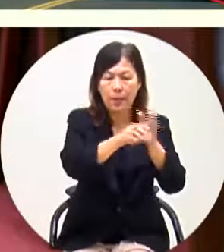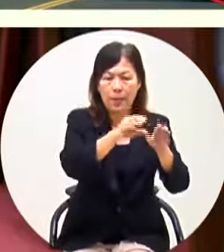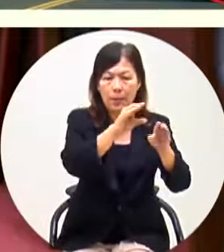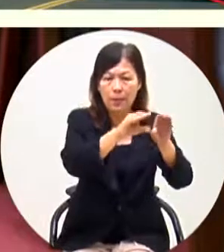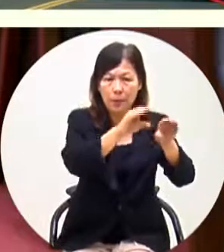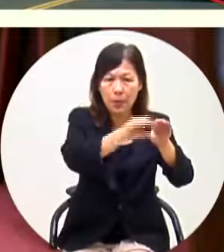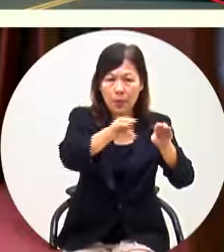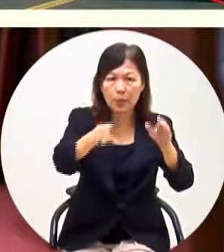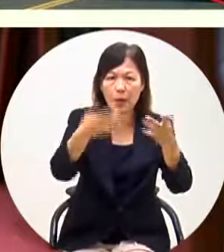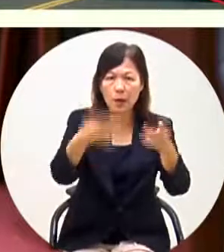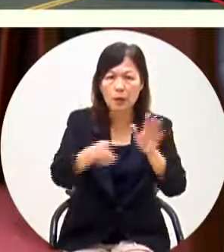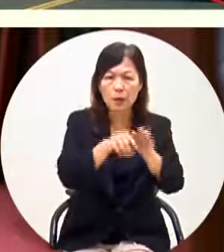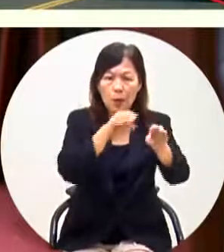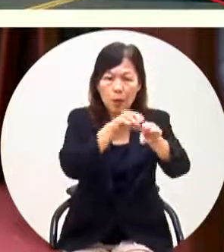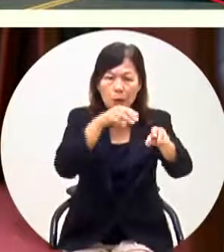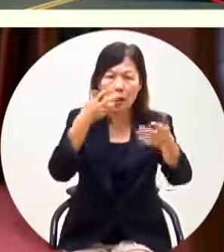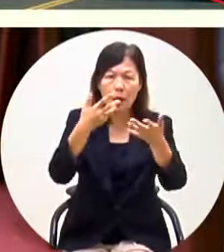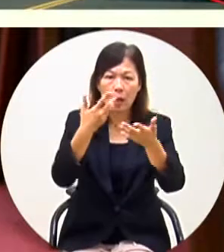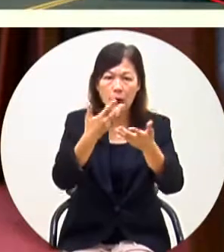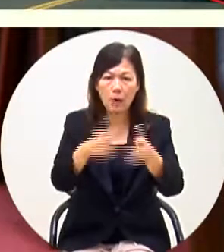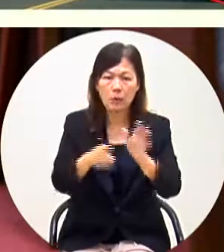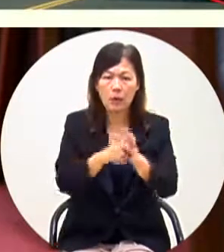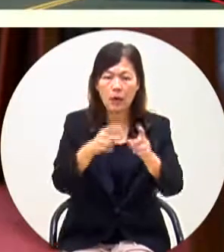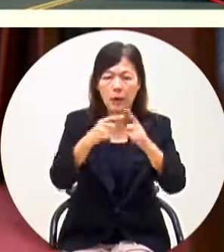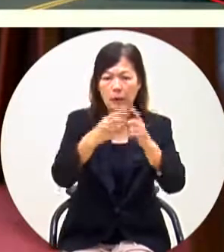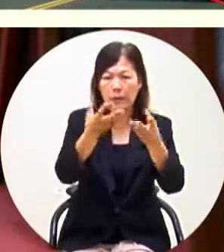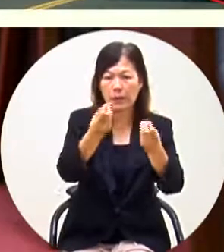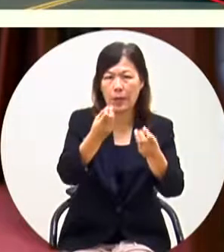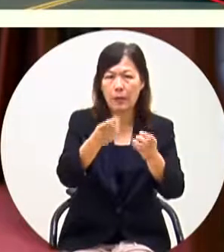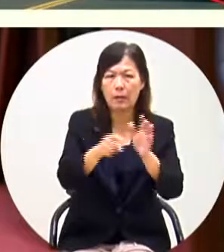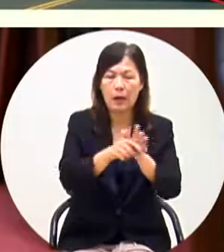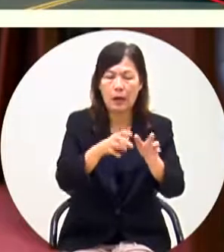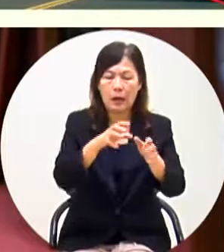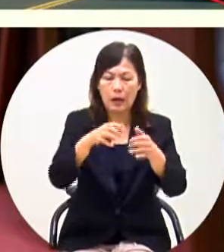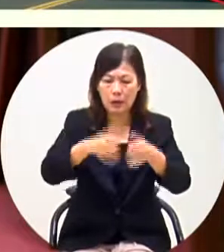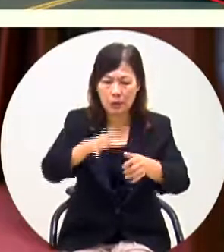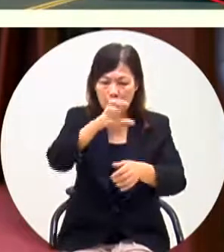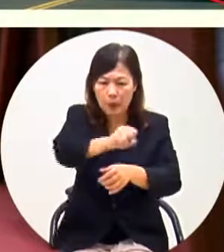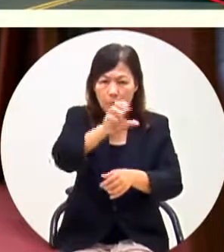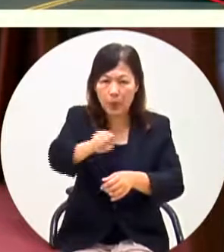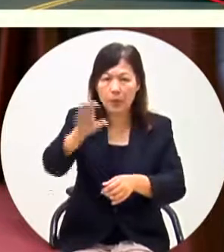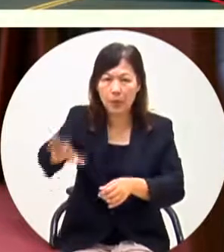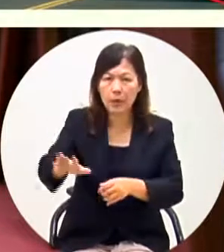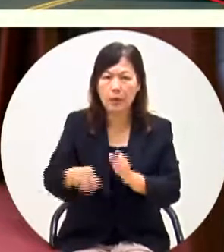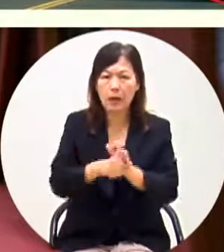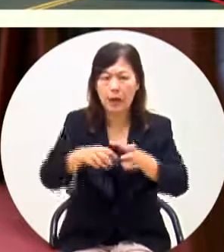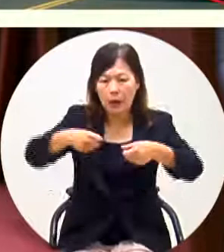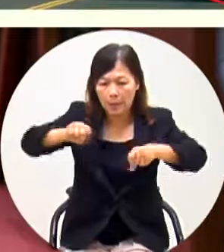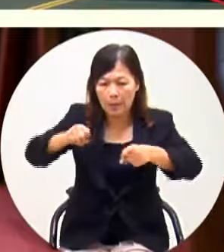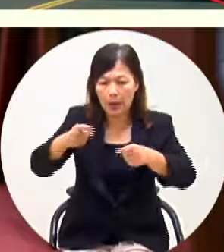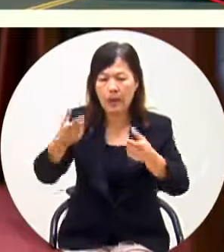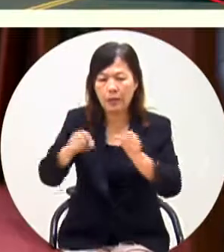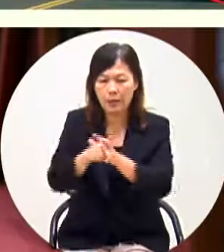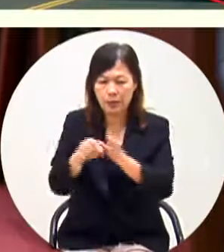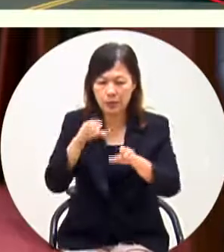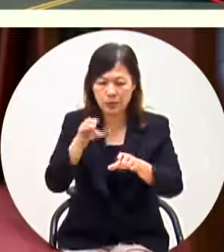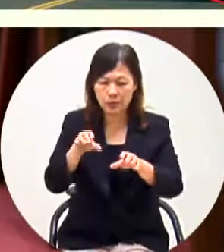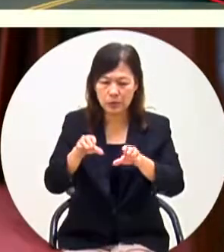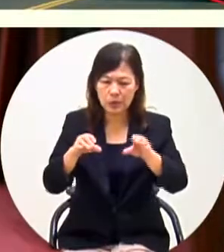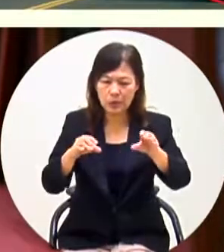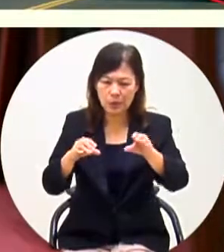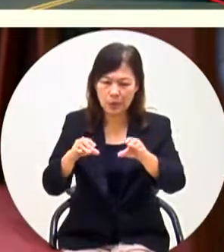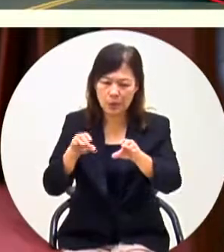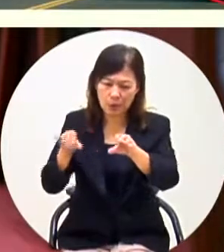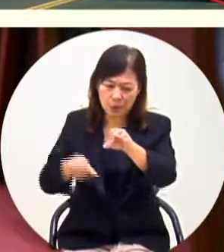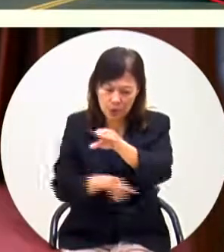占用车道的地方。所以呢，机车骑士啊也只好往汽车道来移动，后面还紧追着有汽车